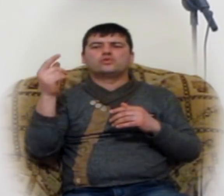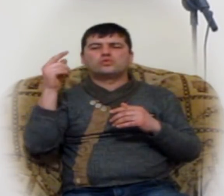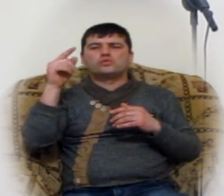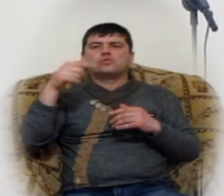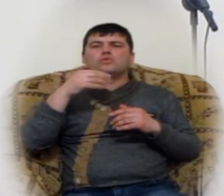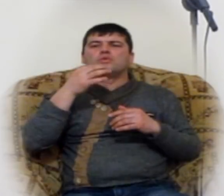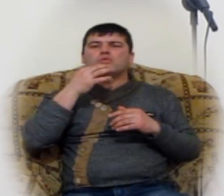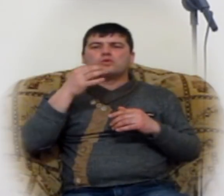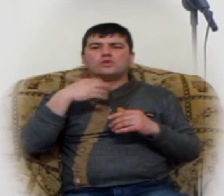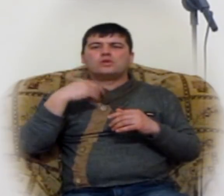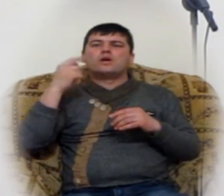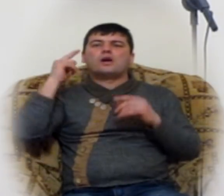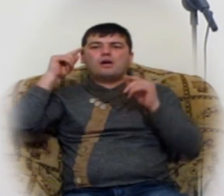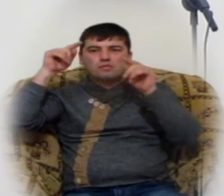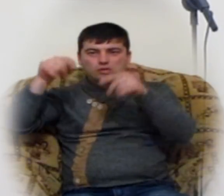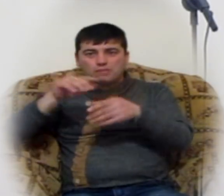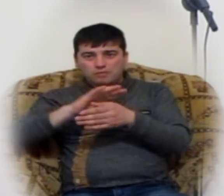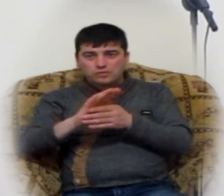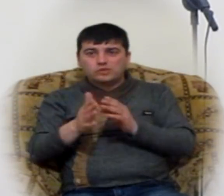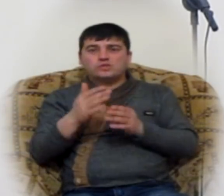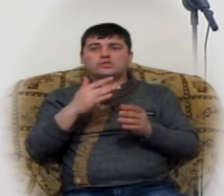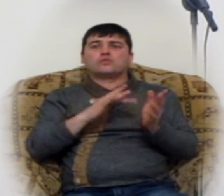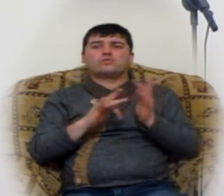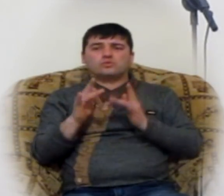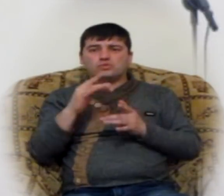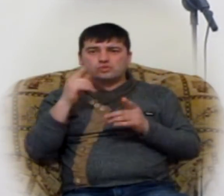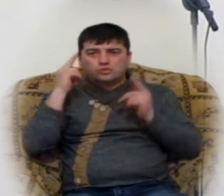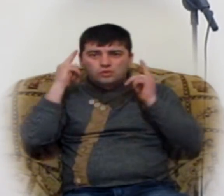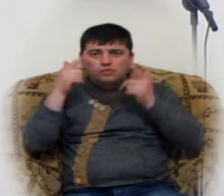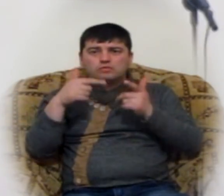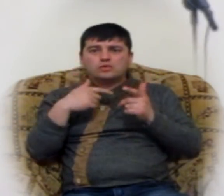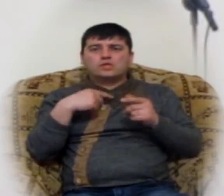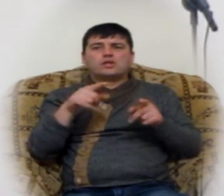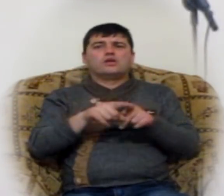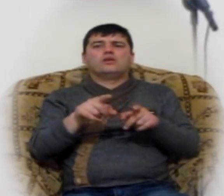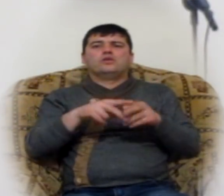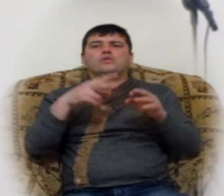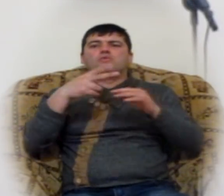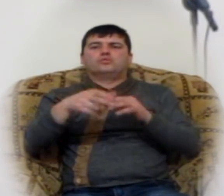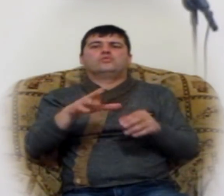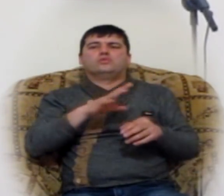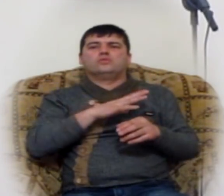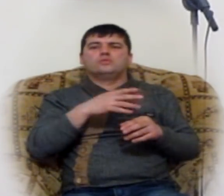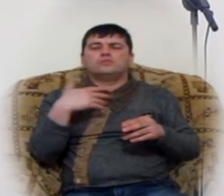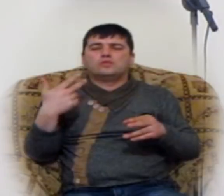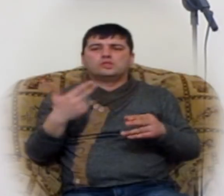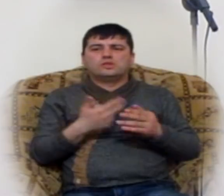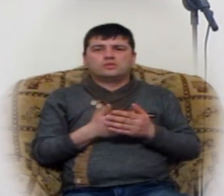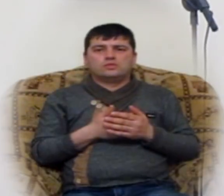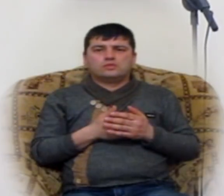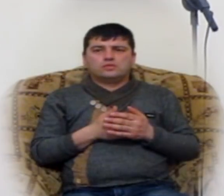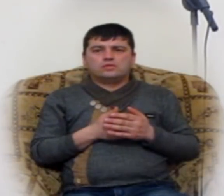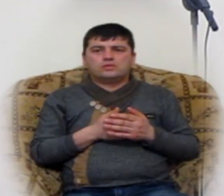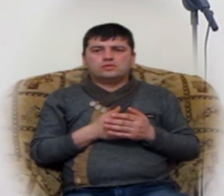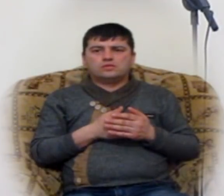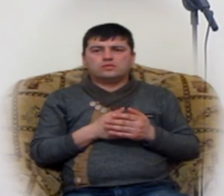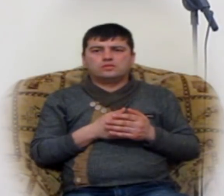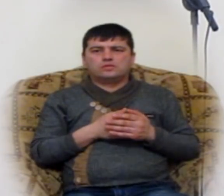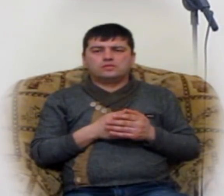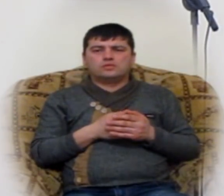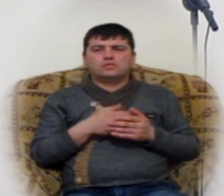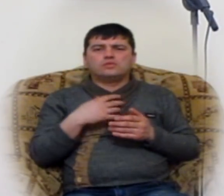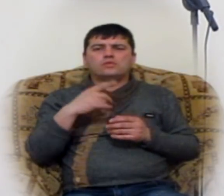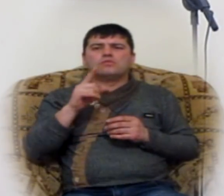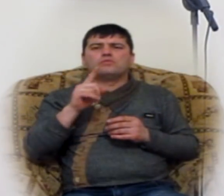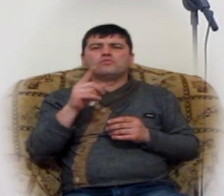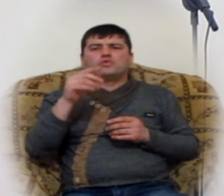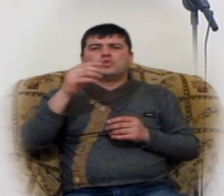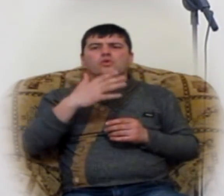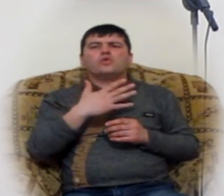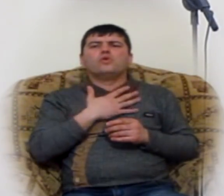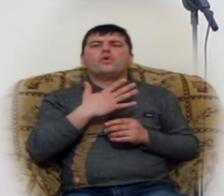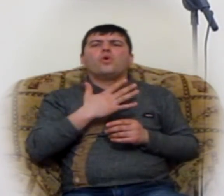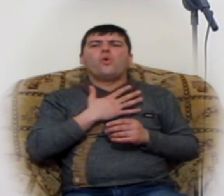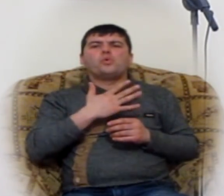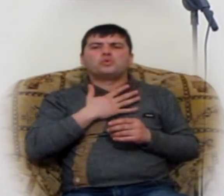ս